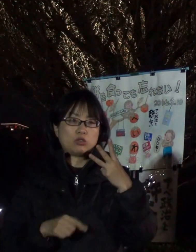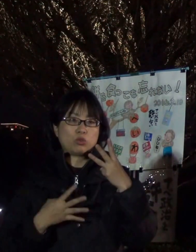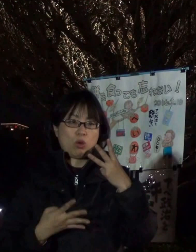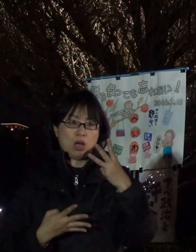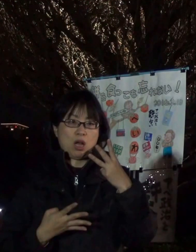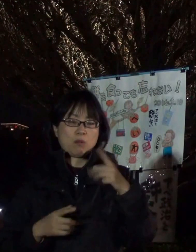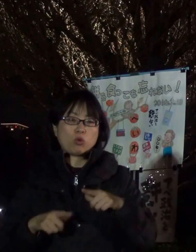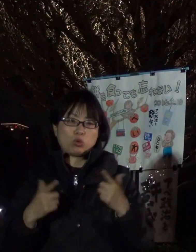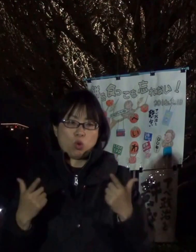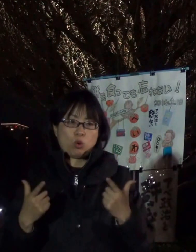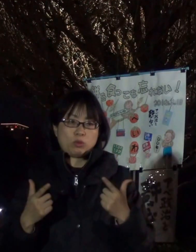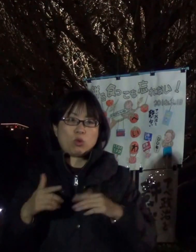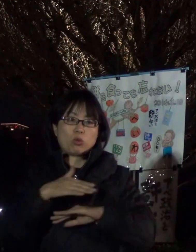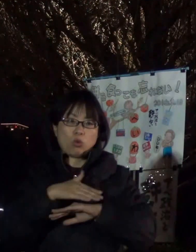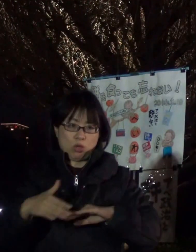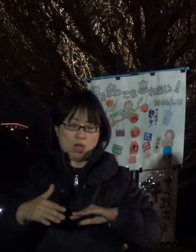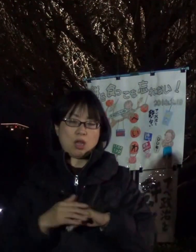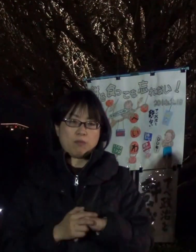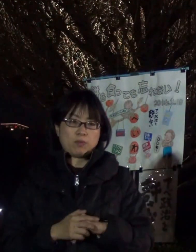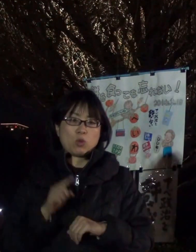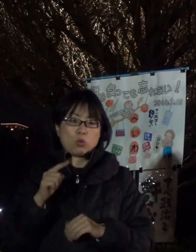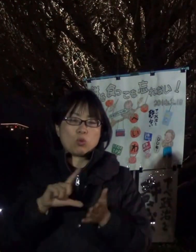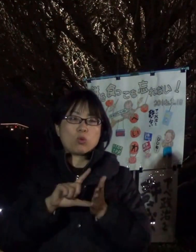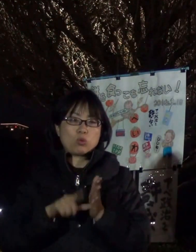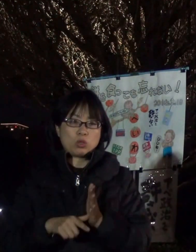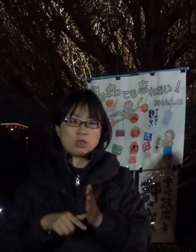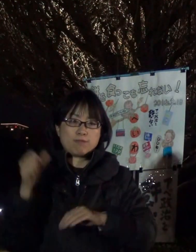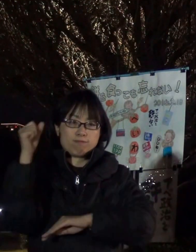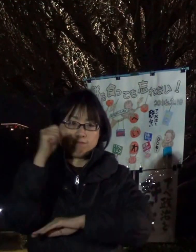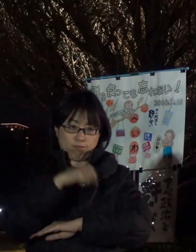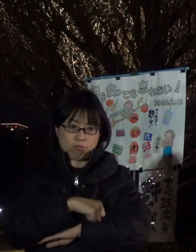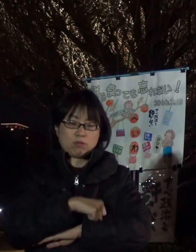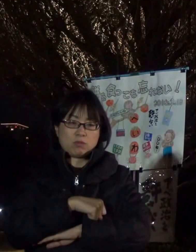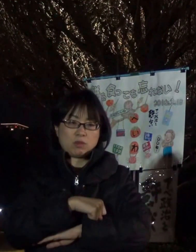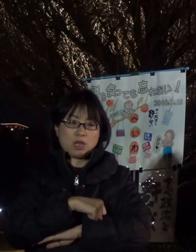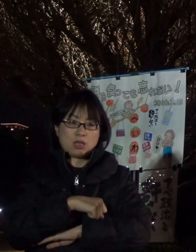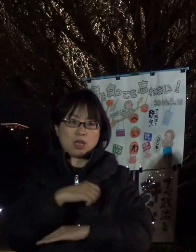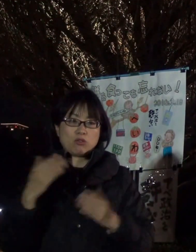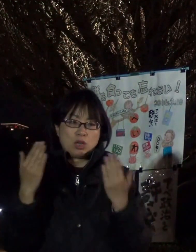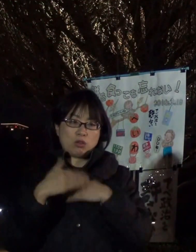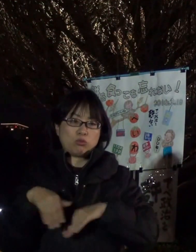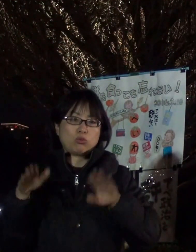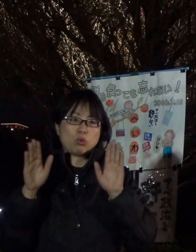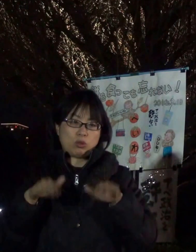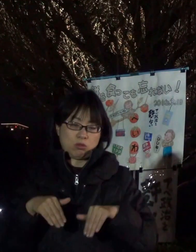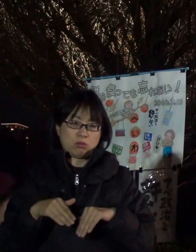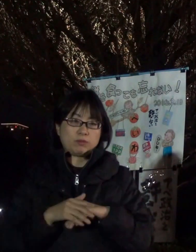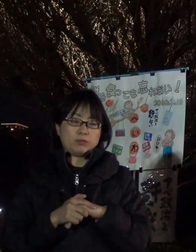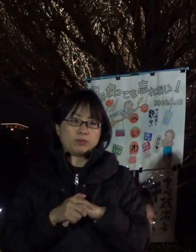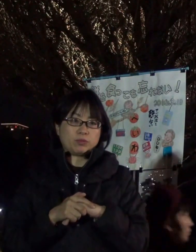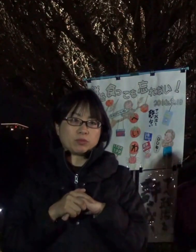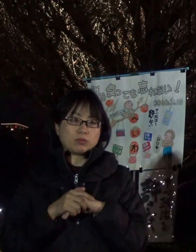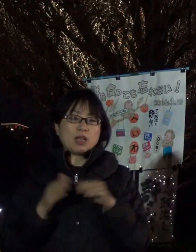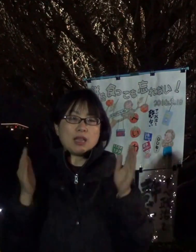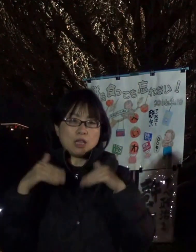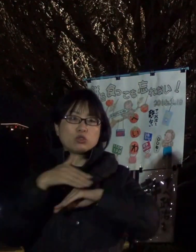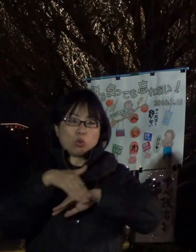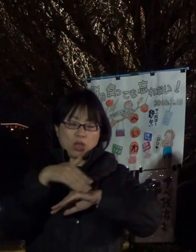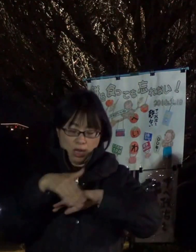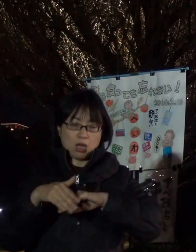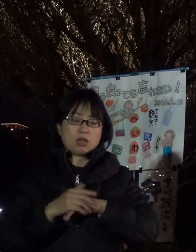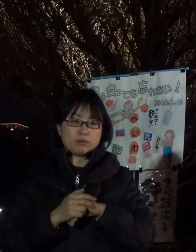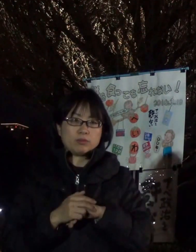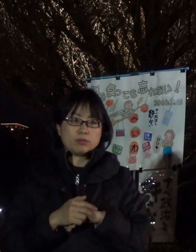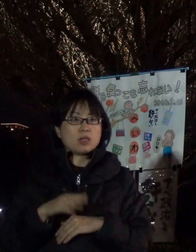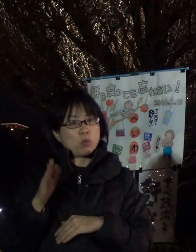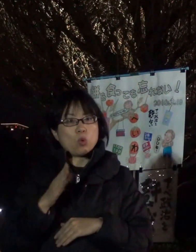結始めてもいいよというゴーサインが出るはずです。で、ただしこれ本当に凍るかどうかっていうのは分かりませんし、タンクの